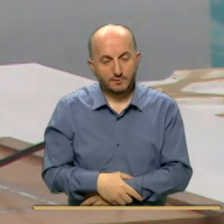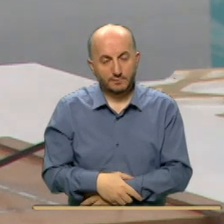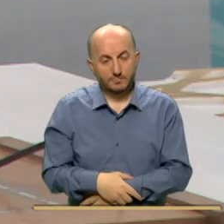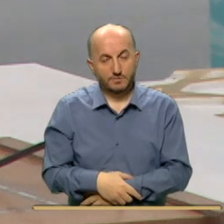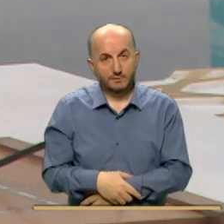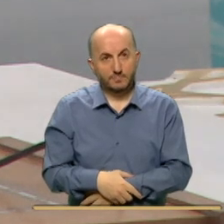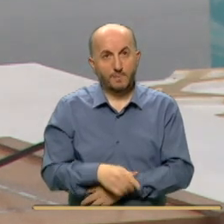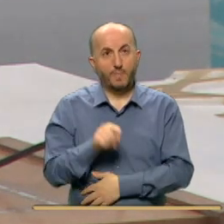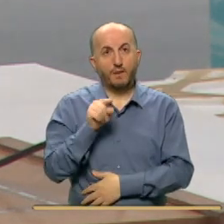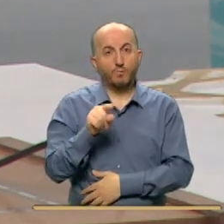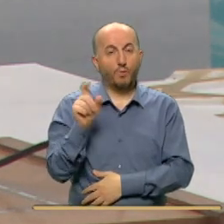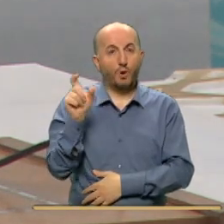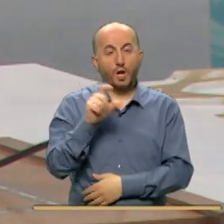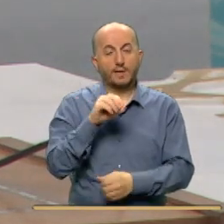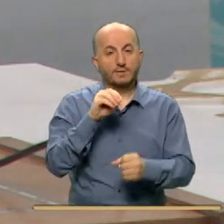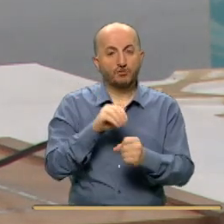Yine bu ayda